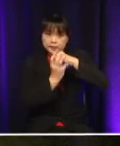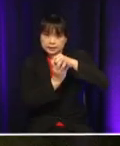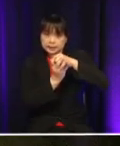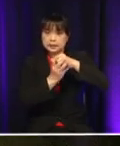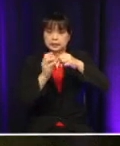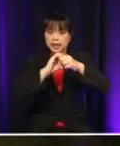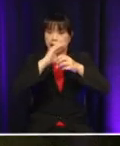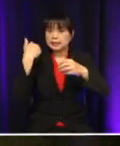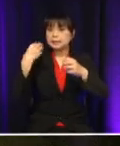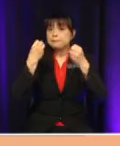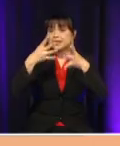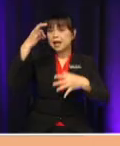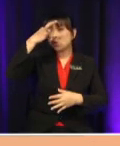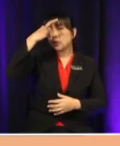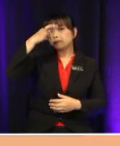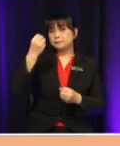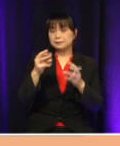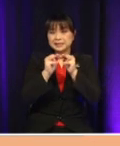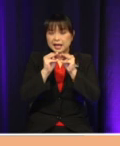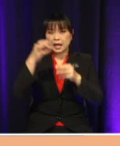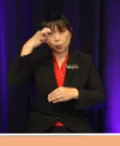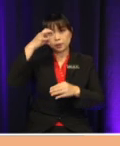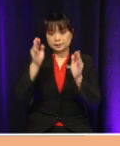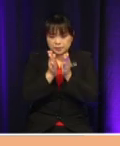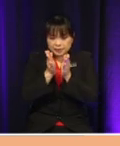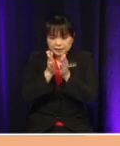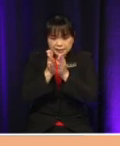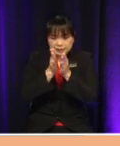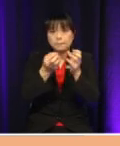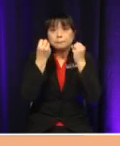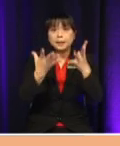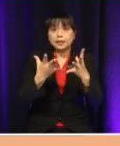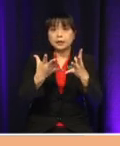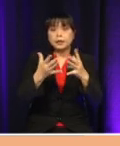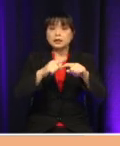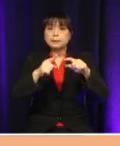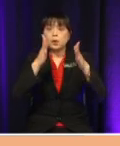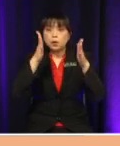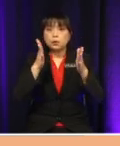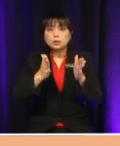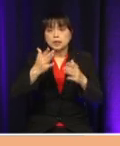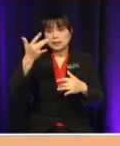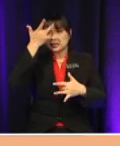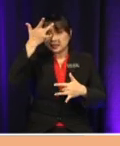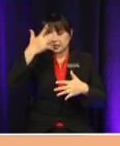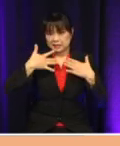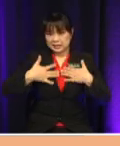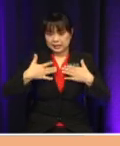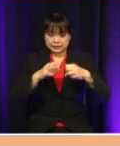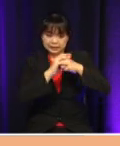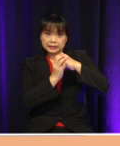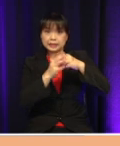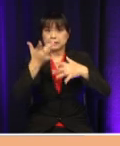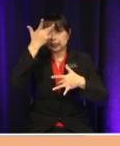Elvira mvc manis semua seperti nampak seperti semua eee sudah bergabung so ini akan menyebabkan